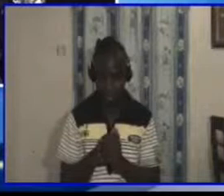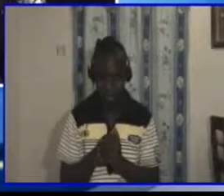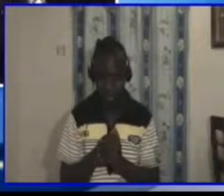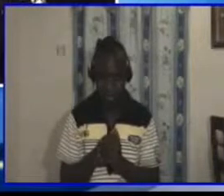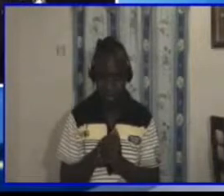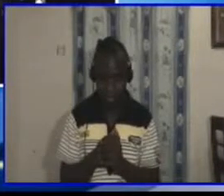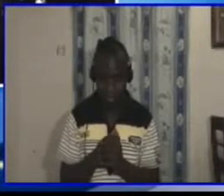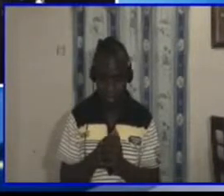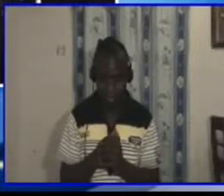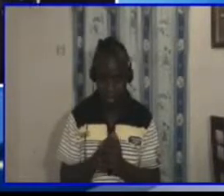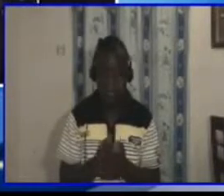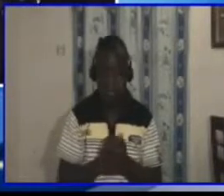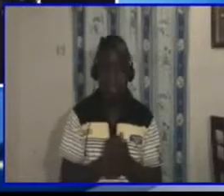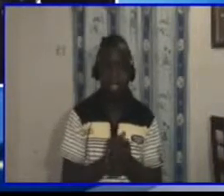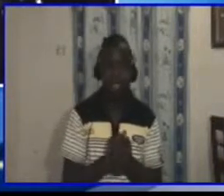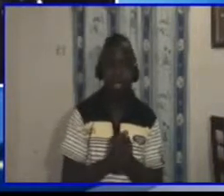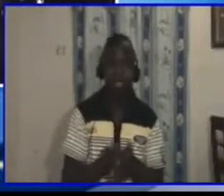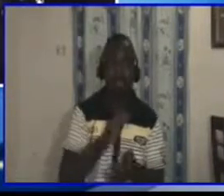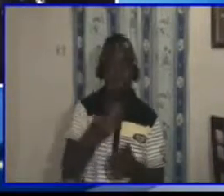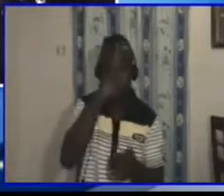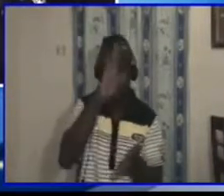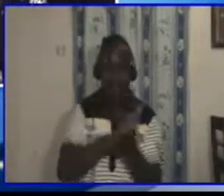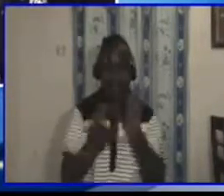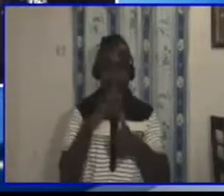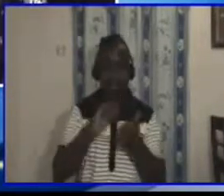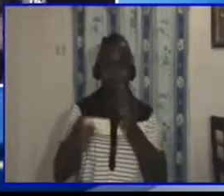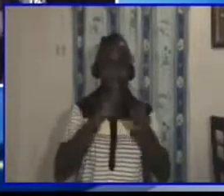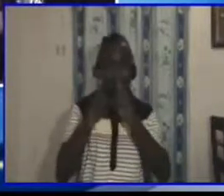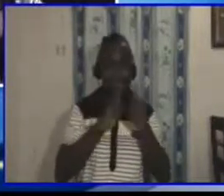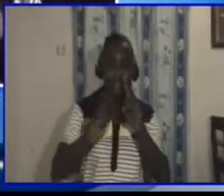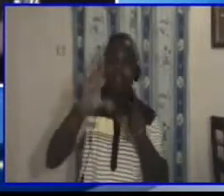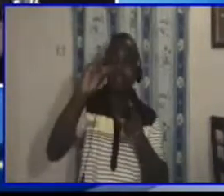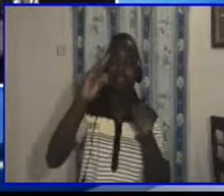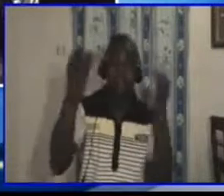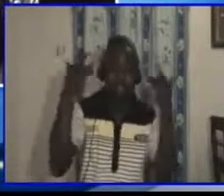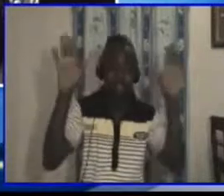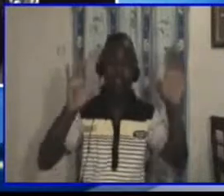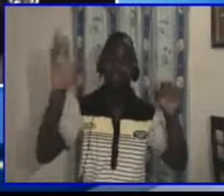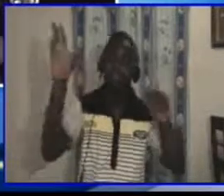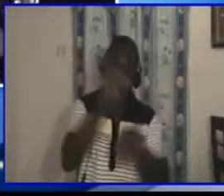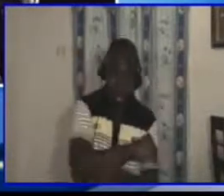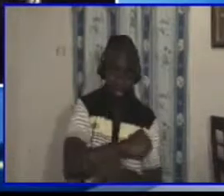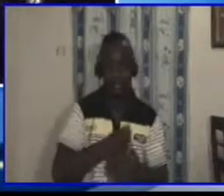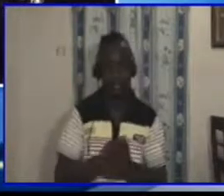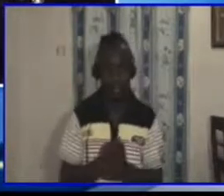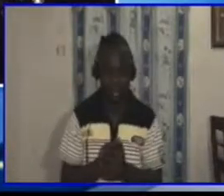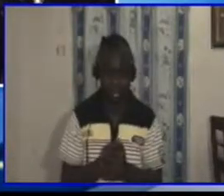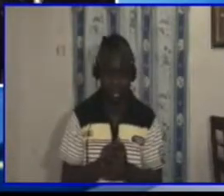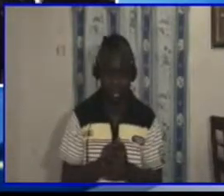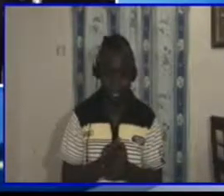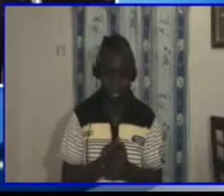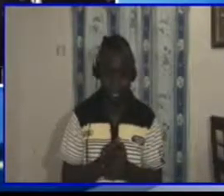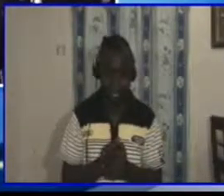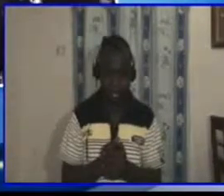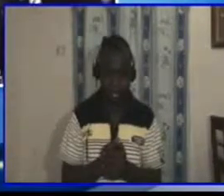e la voce è venuta dal cielo non scrivere ciò che i